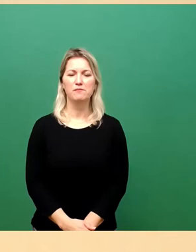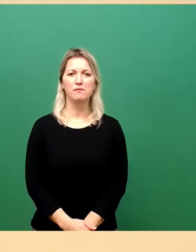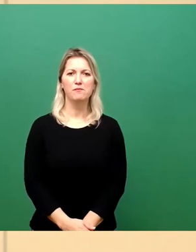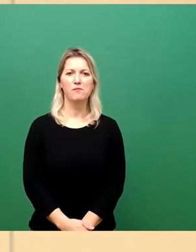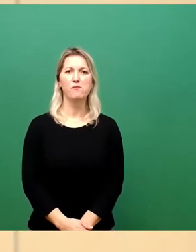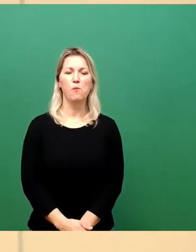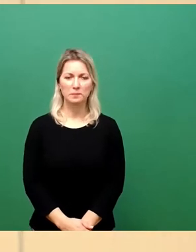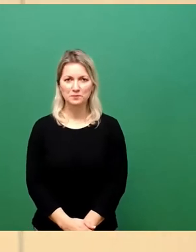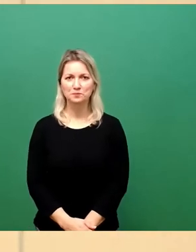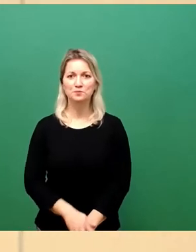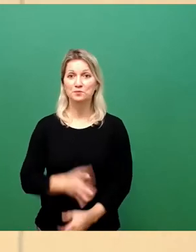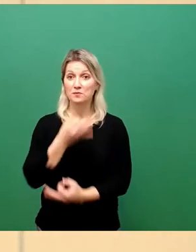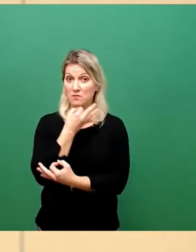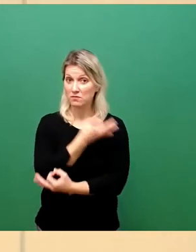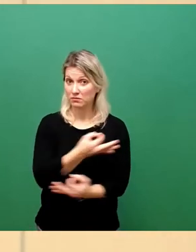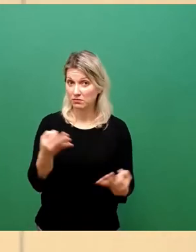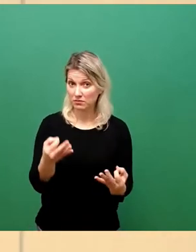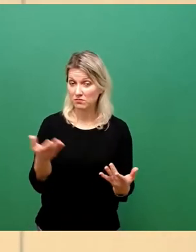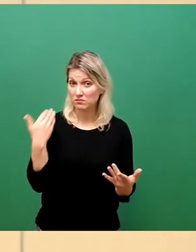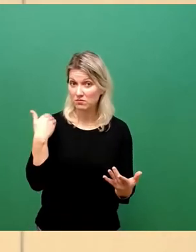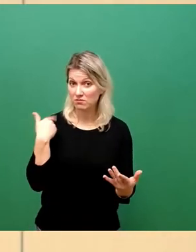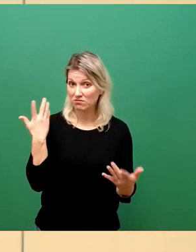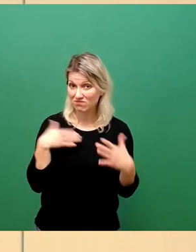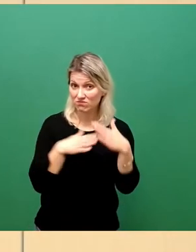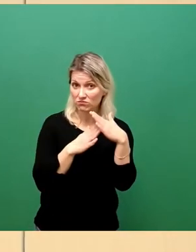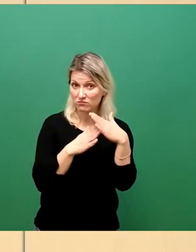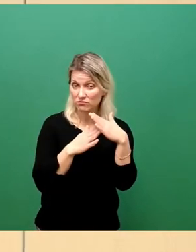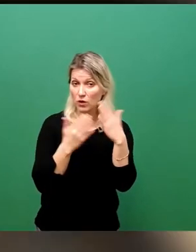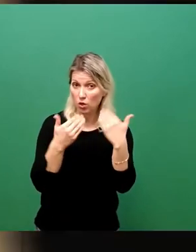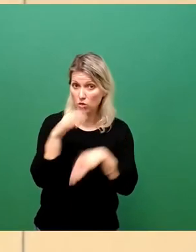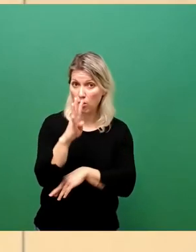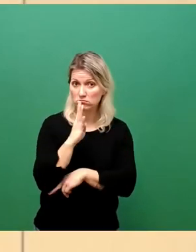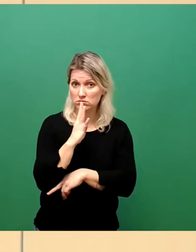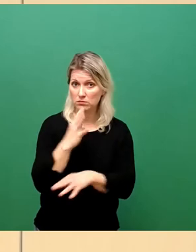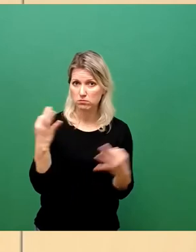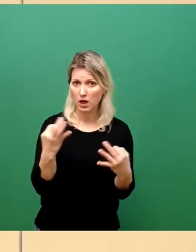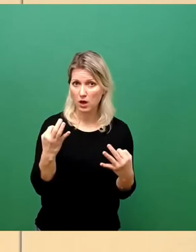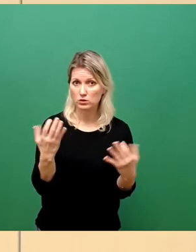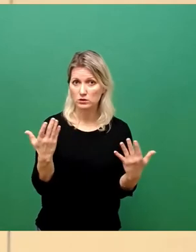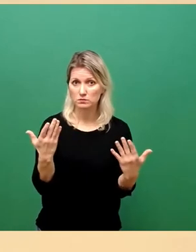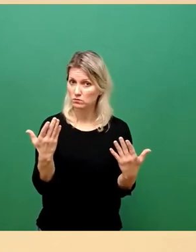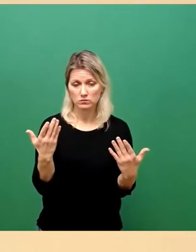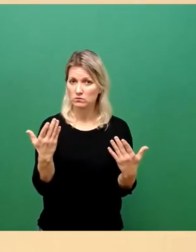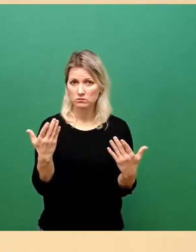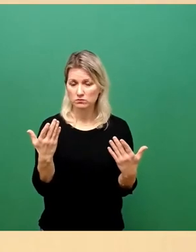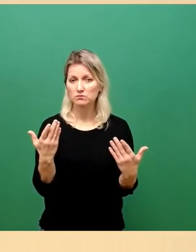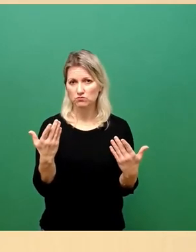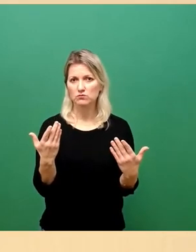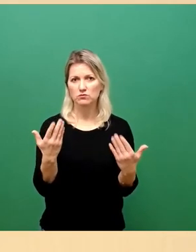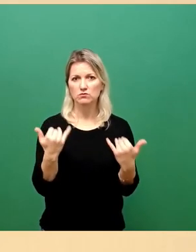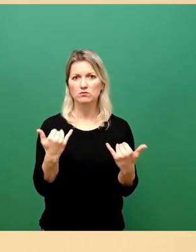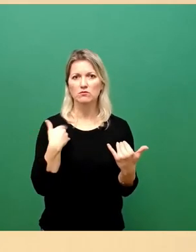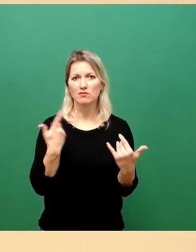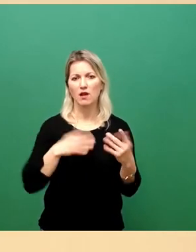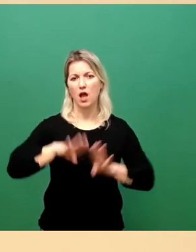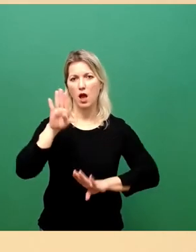Frage, ob es noch nach der Auszeit noch mal weiteren Redebedarf gibt. Ansonsten kommen wir jetzt zur